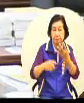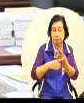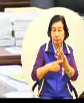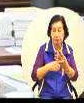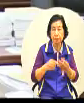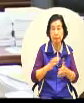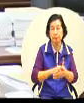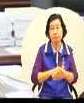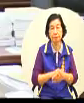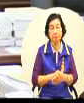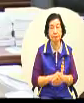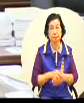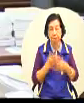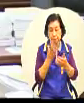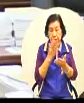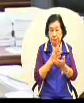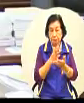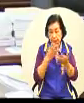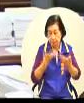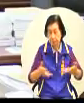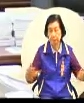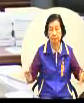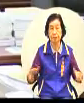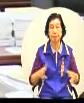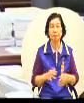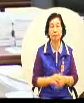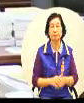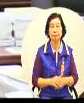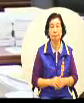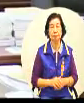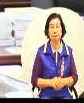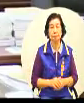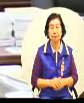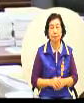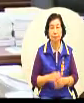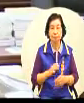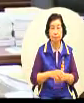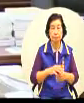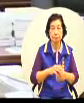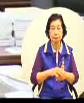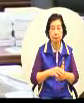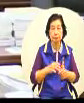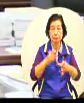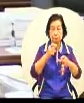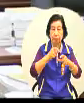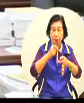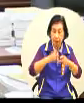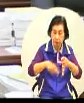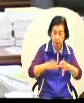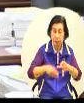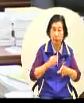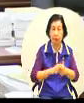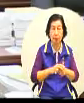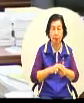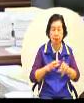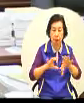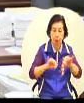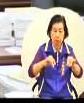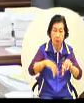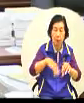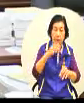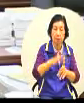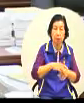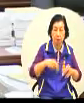很多都是我们厂商跟地方行政就